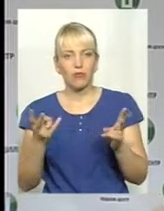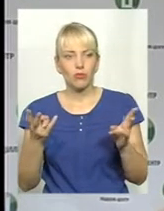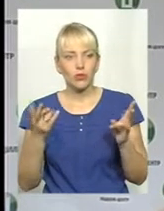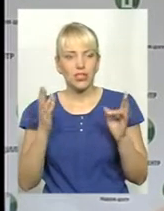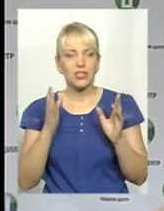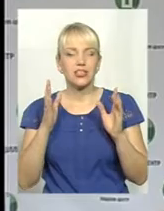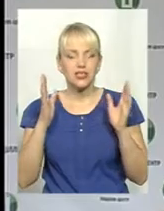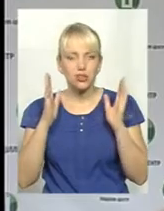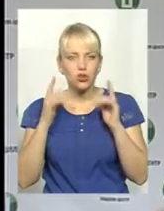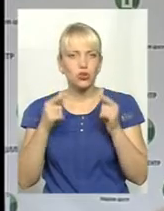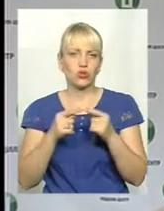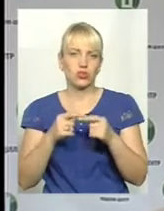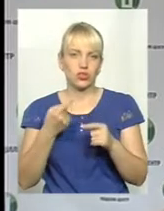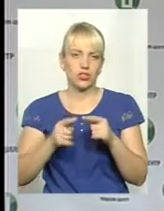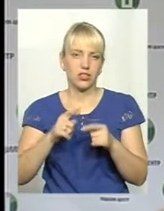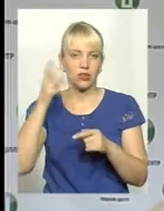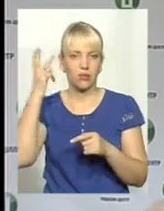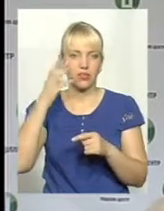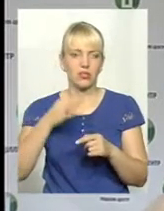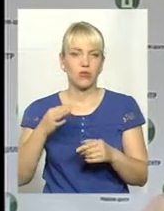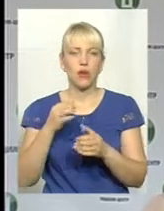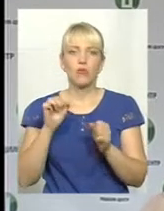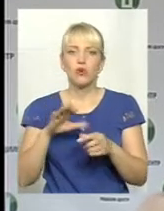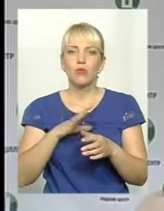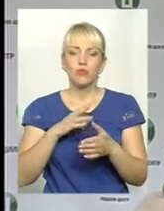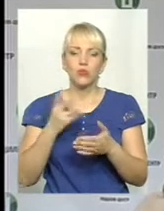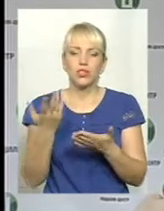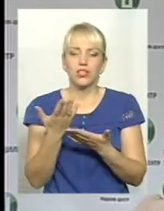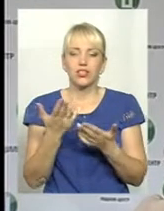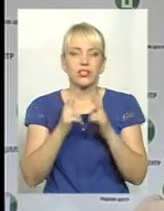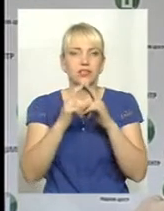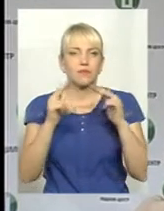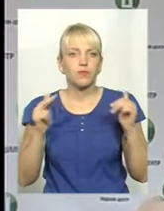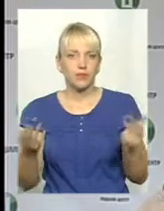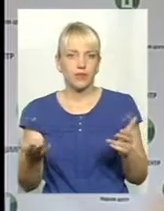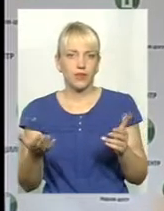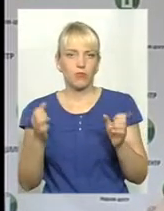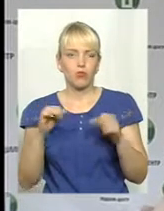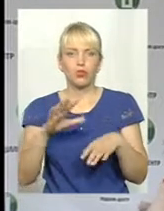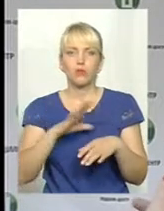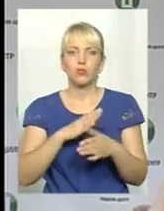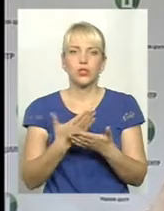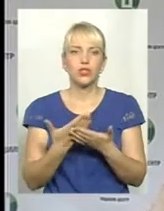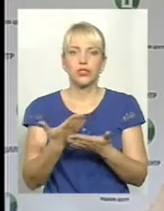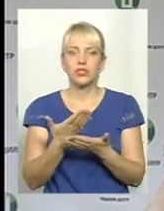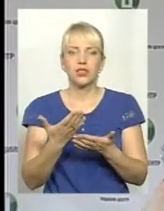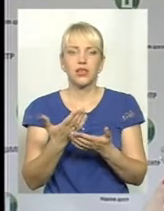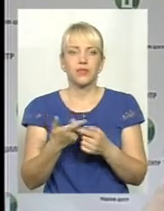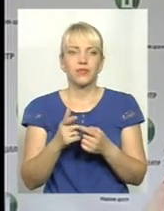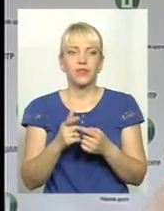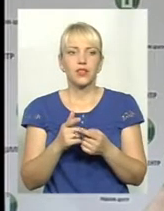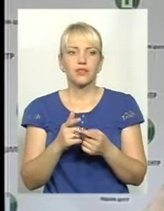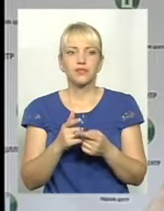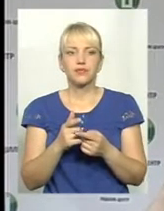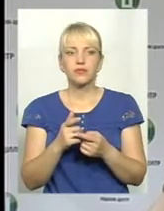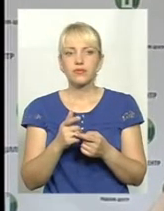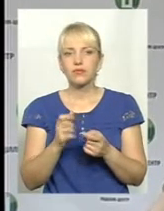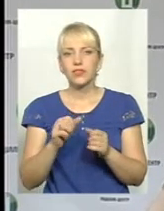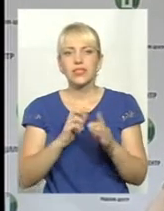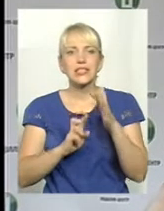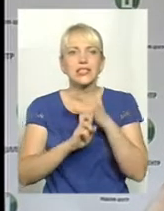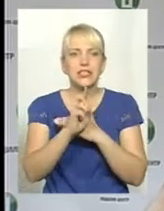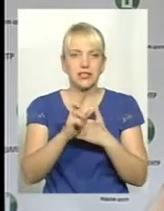відображення потенціалу Хмельниччини. Другий критерій – це його має бути те, що даний логотип мають взнавати,